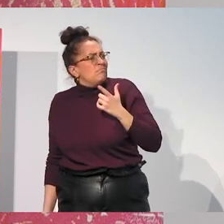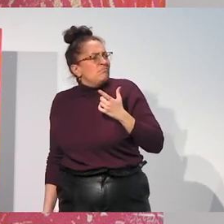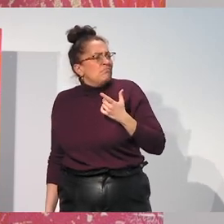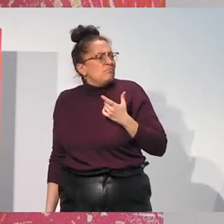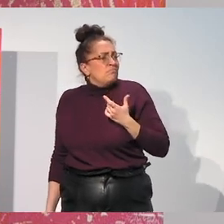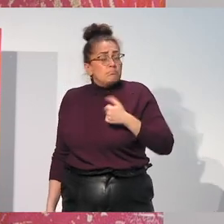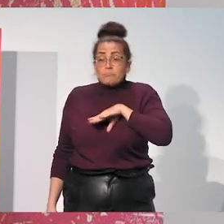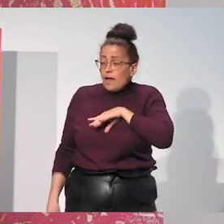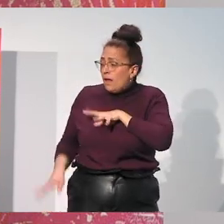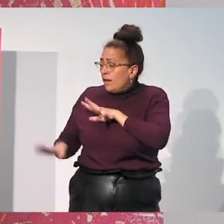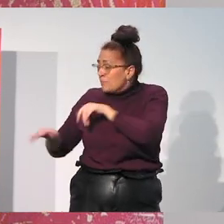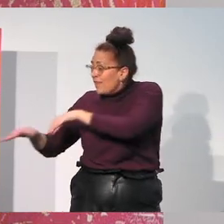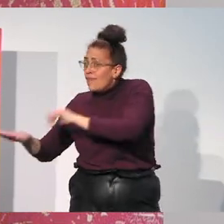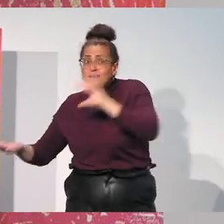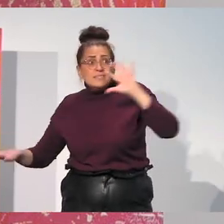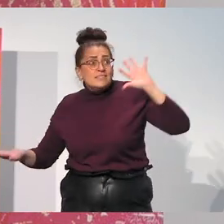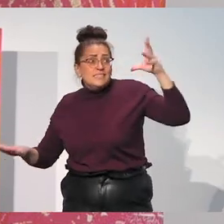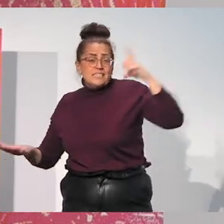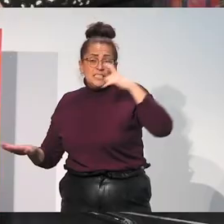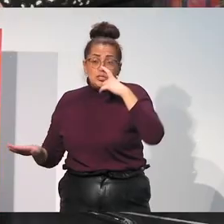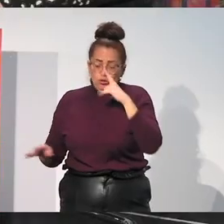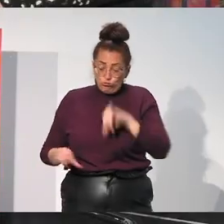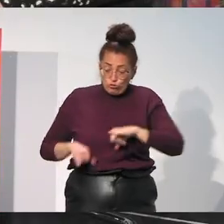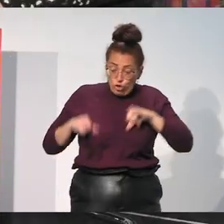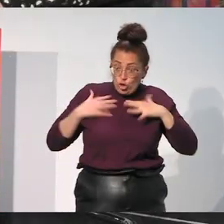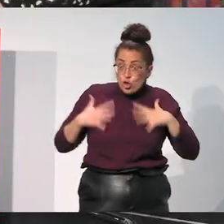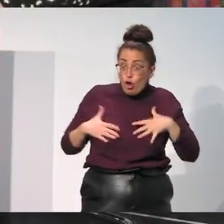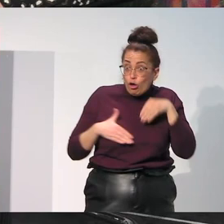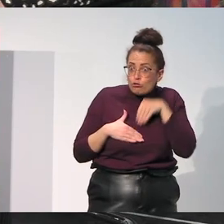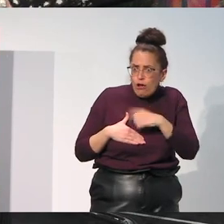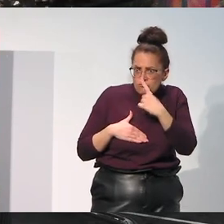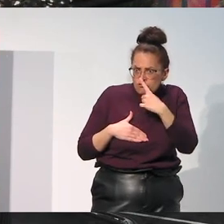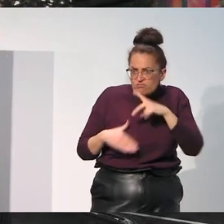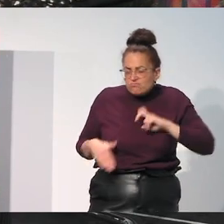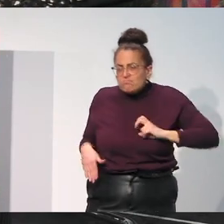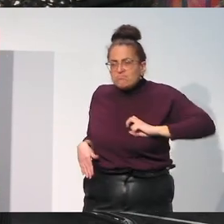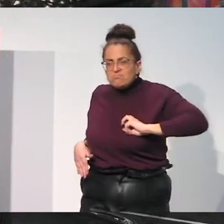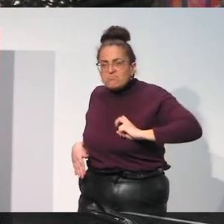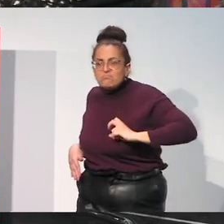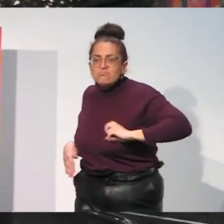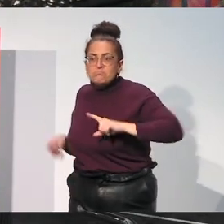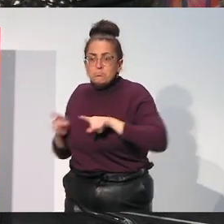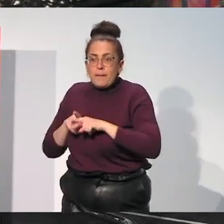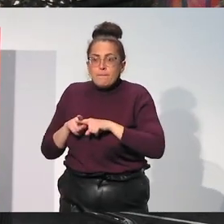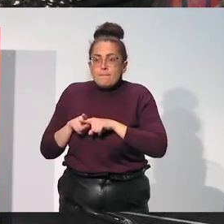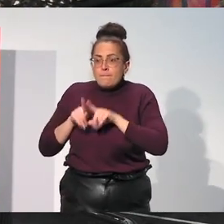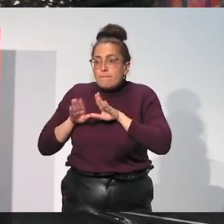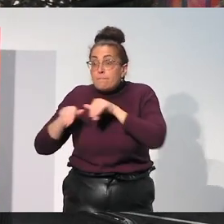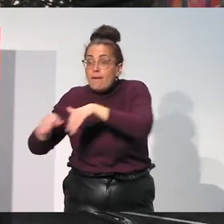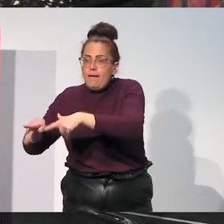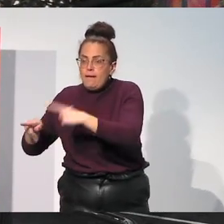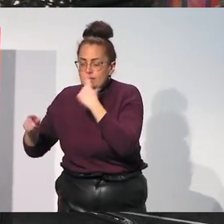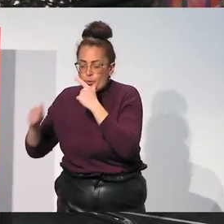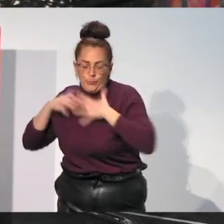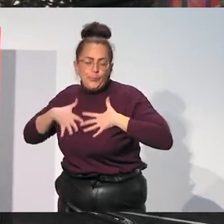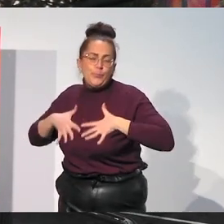mer, mon cœur bondissant de jeunesse, mon corps au goût de sel et l'immense décor où la tendresse et